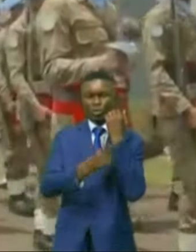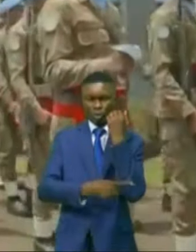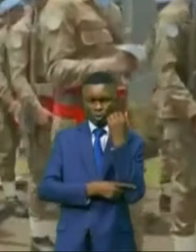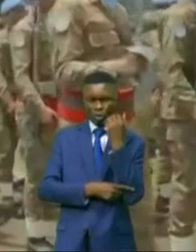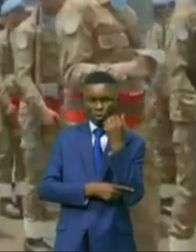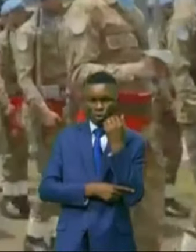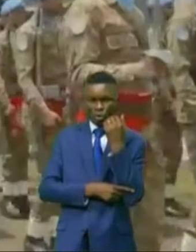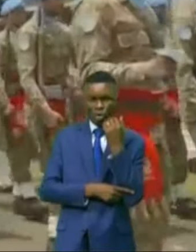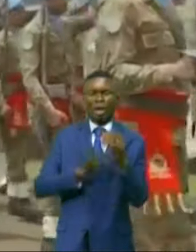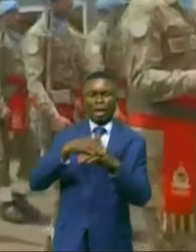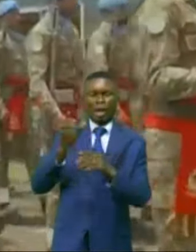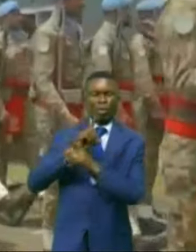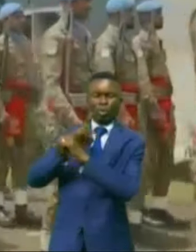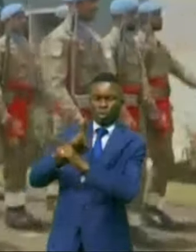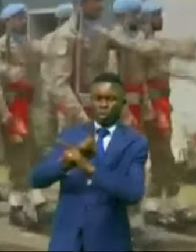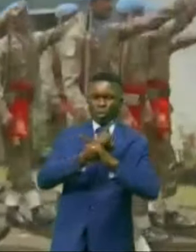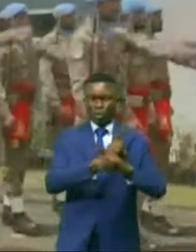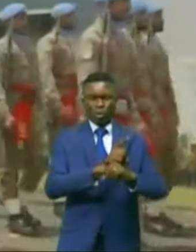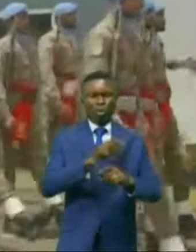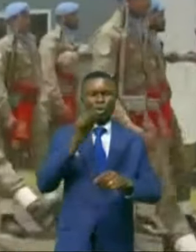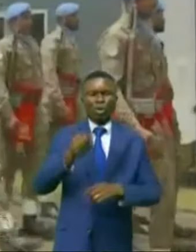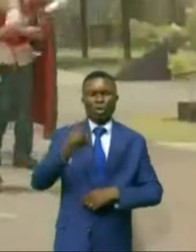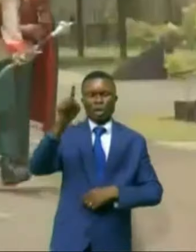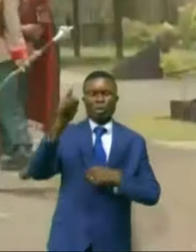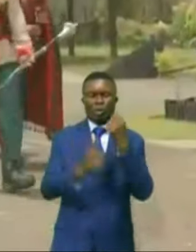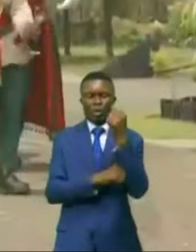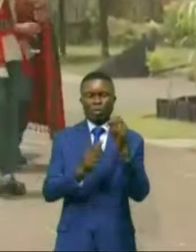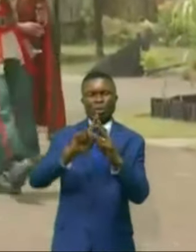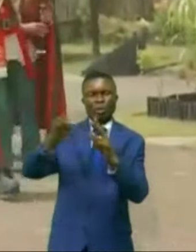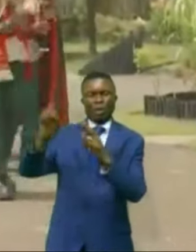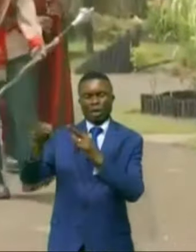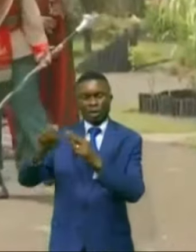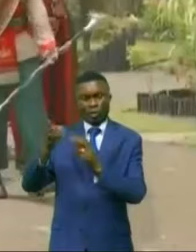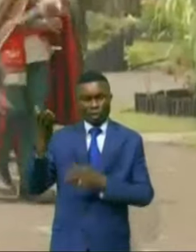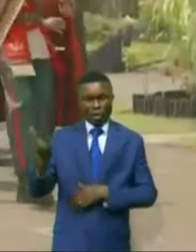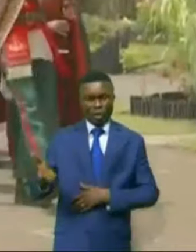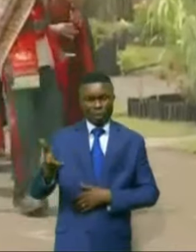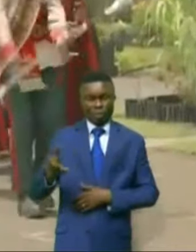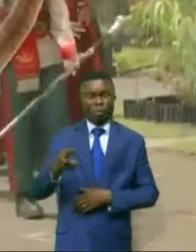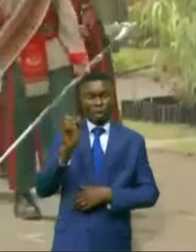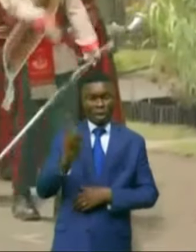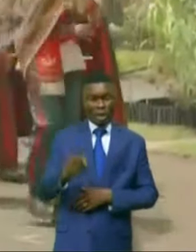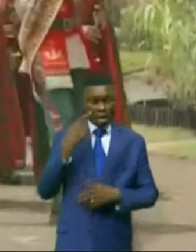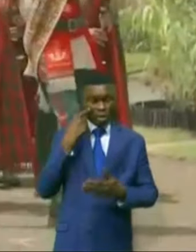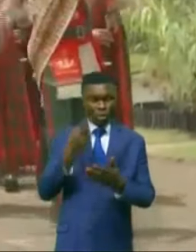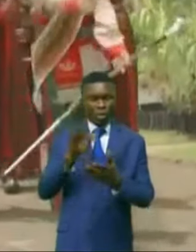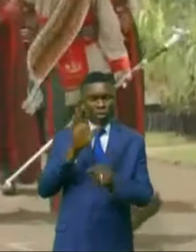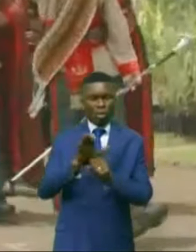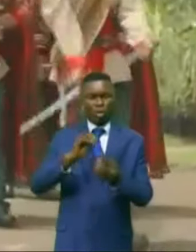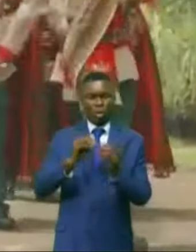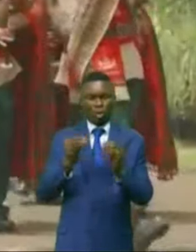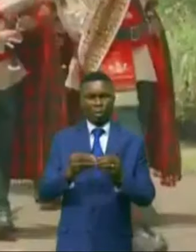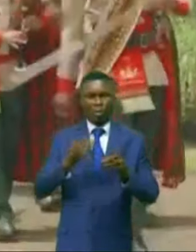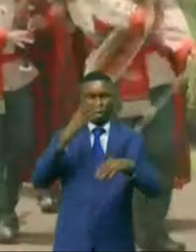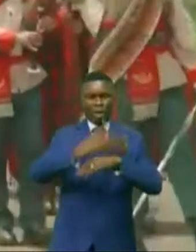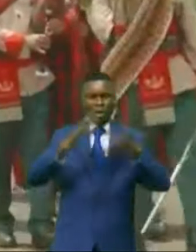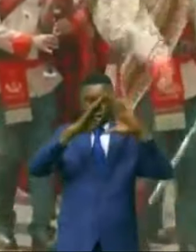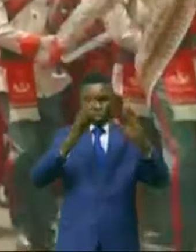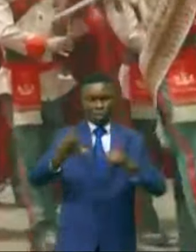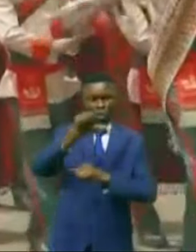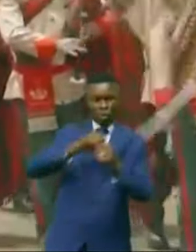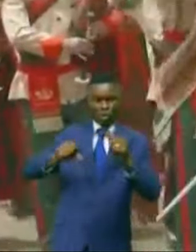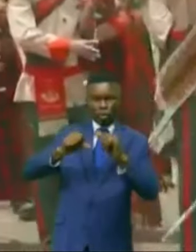de ans, ils ont protégé de millions de personnes déplacées internes, parmi lesquelles bon nombre ont établi de sites autour de leur